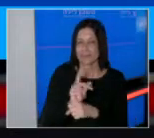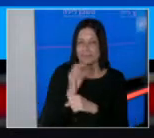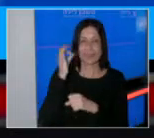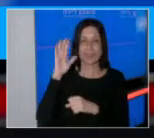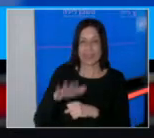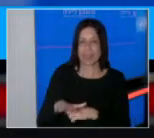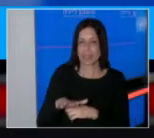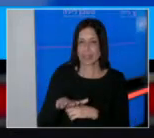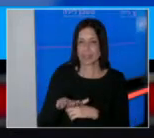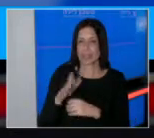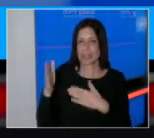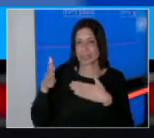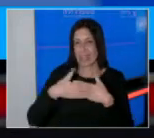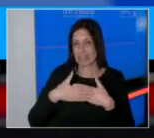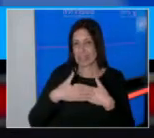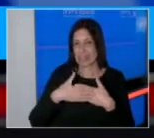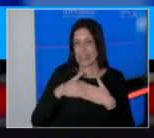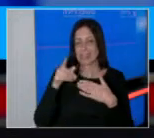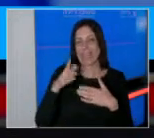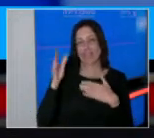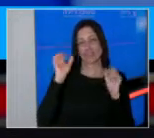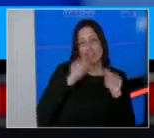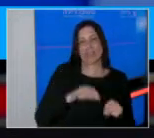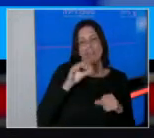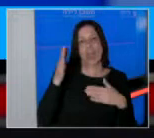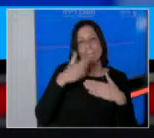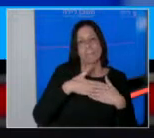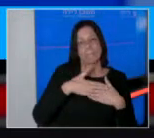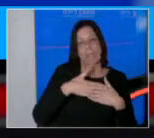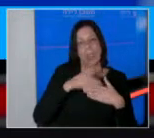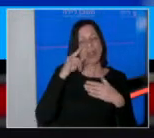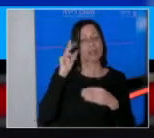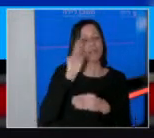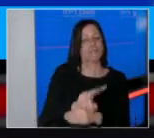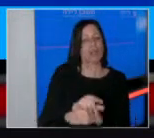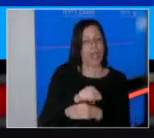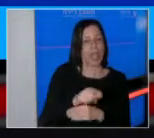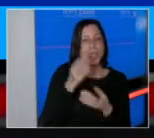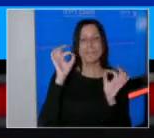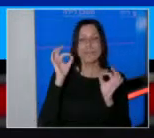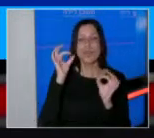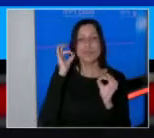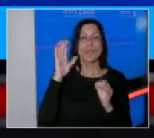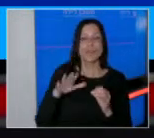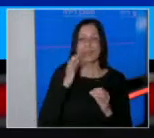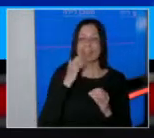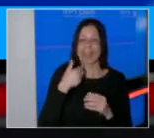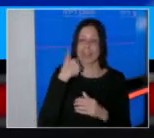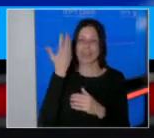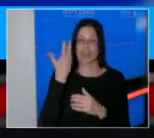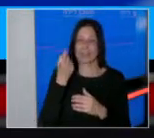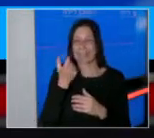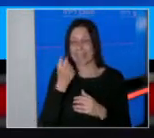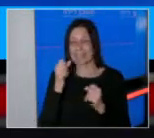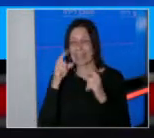שהילדה ניסית, אז היא תחת השליטה של בעלה, יש מי שמפקח עליה, במיוחד אם מדובר על בנות שהן בגיל ההתבגרות, ונגיד טיפה